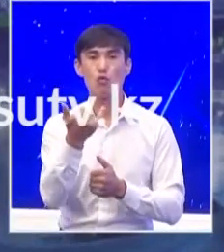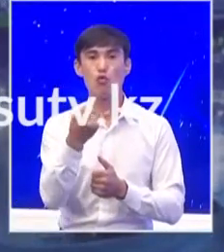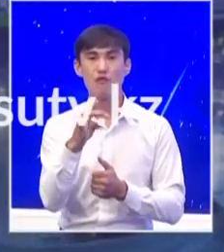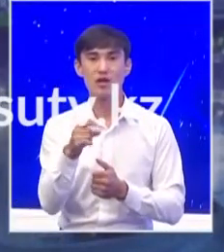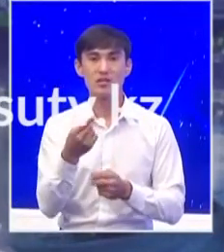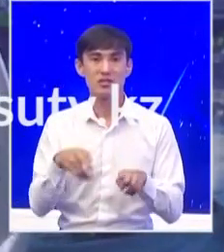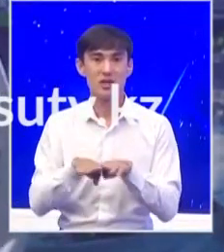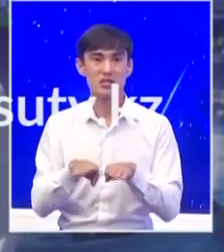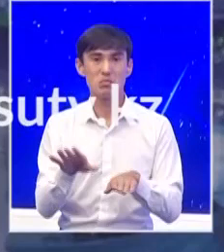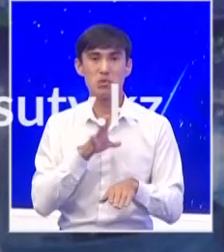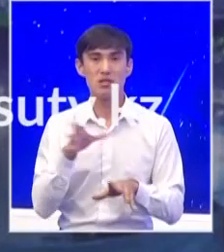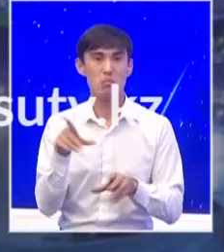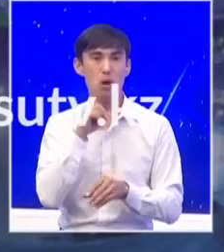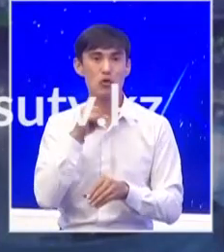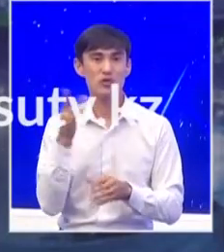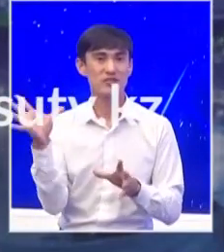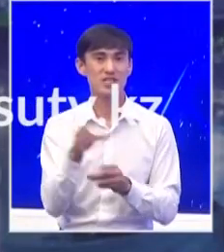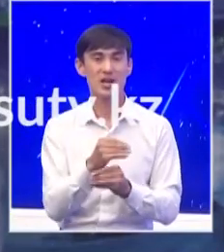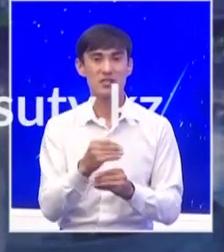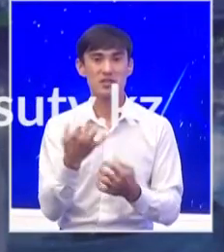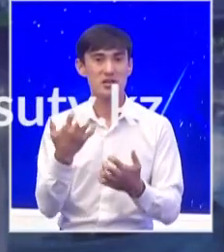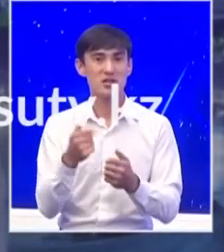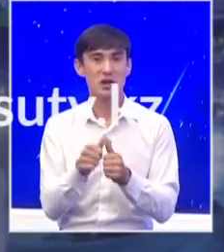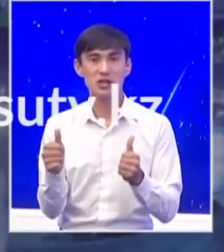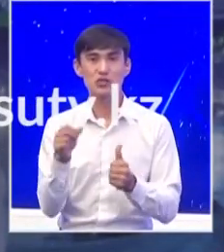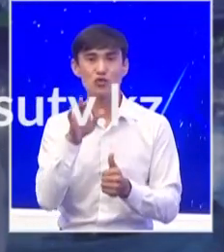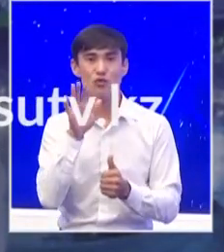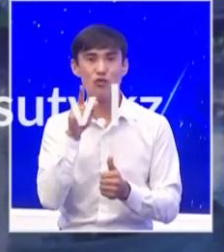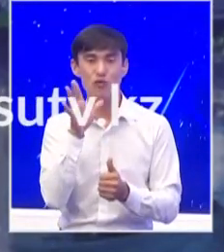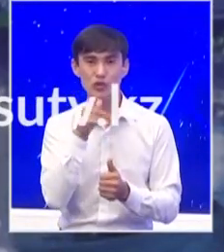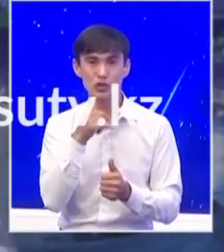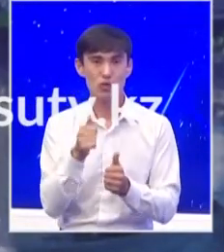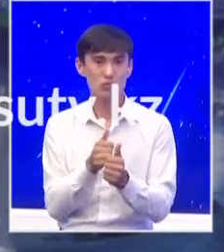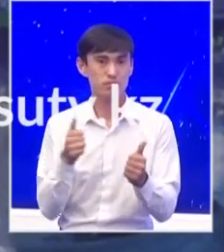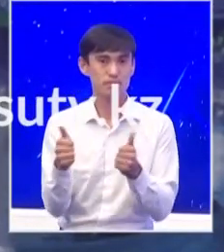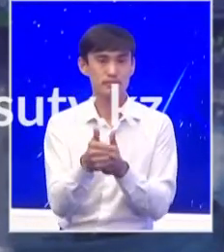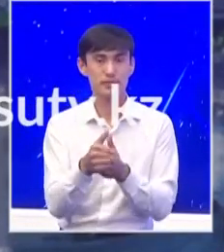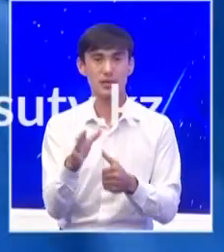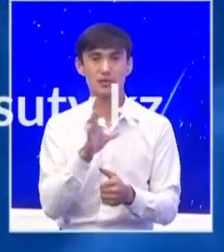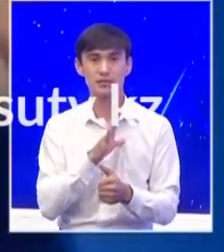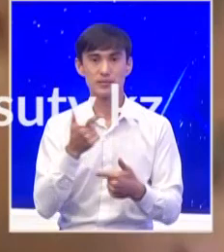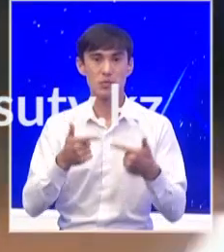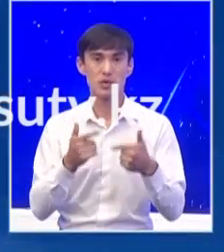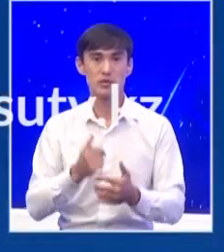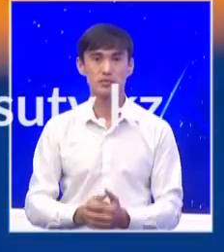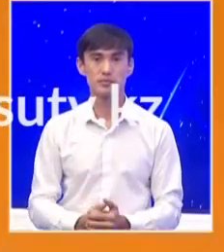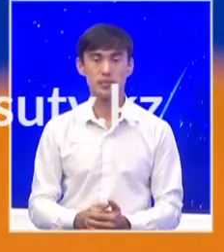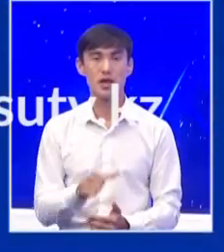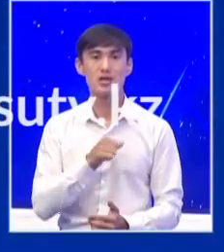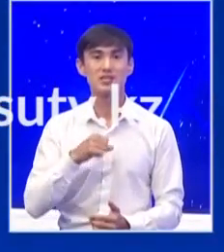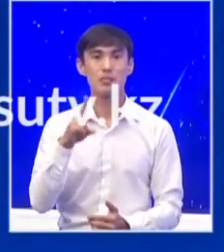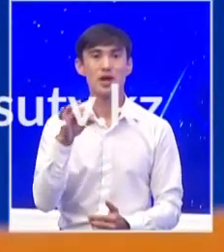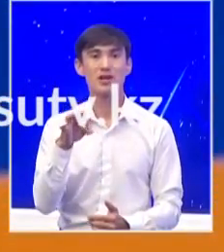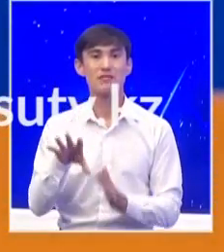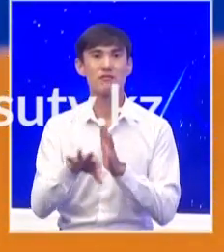моложе всех, но, несмотря на разницу в возрасте, проявил завидное мастерство в борьбе с титулованными соперниками. Сам Дарын отмечает, что